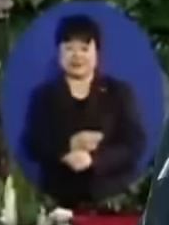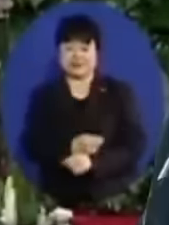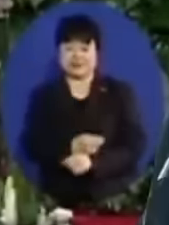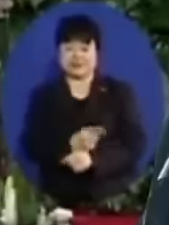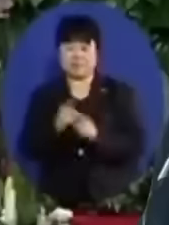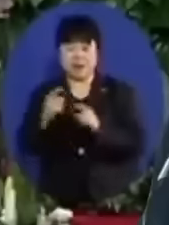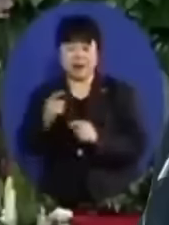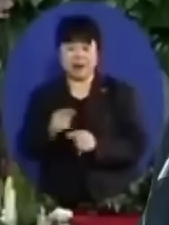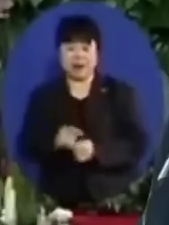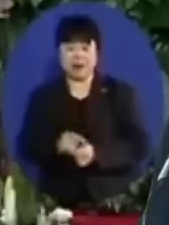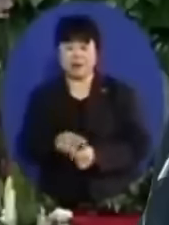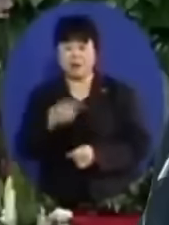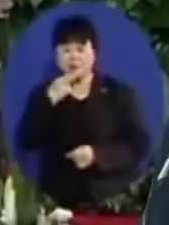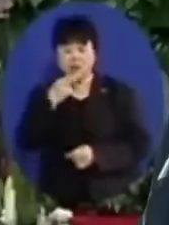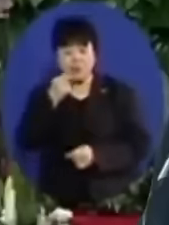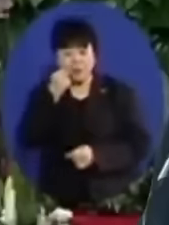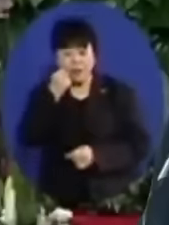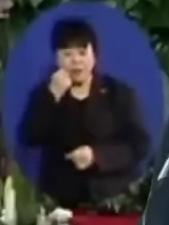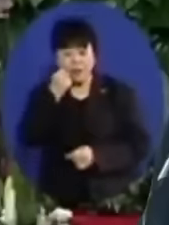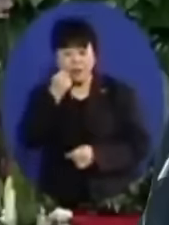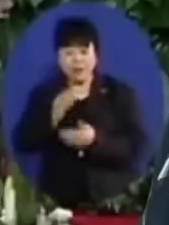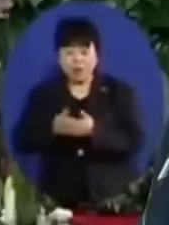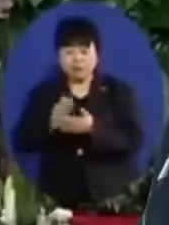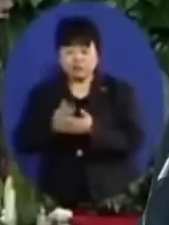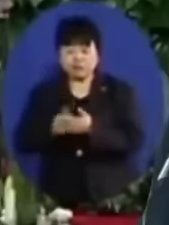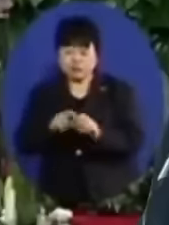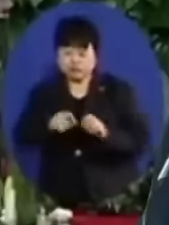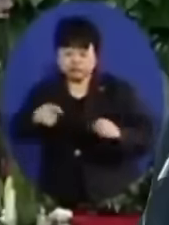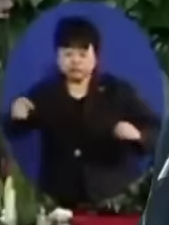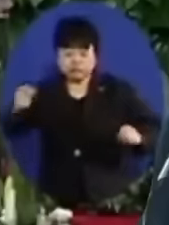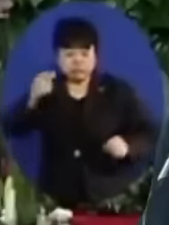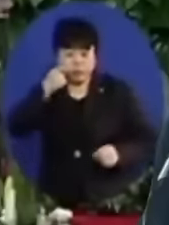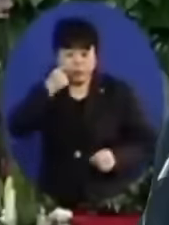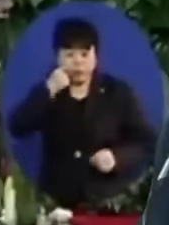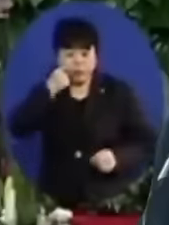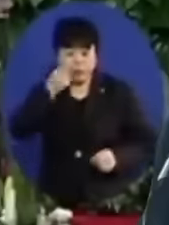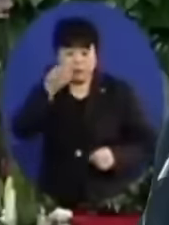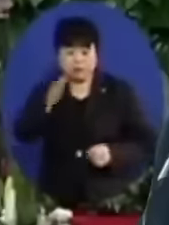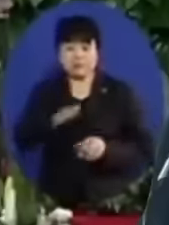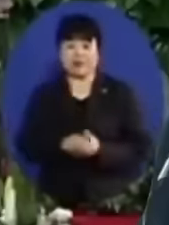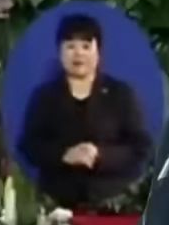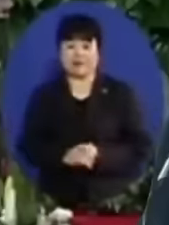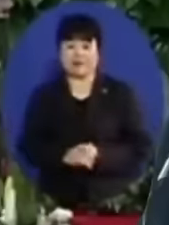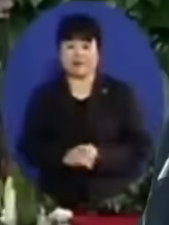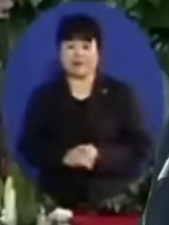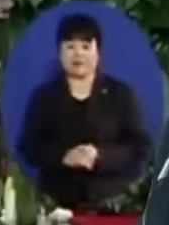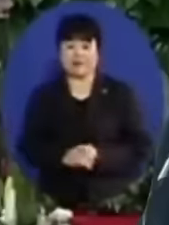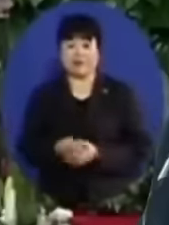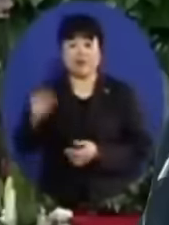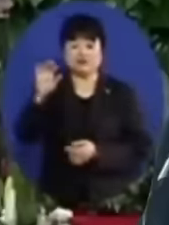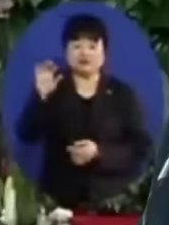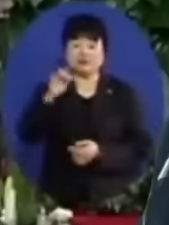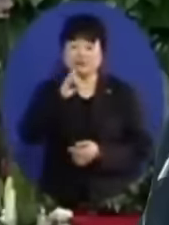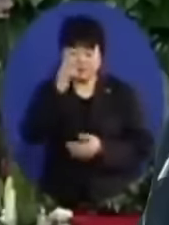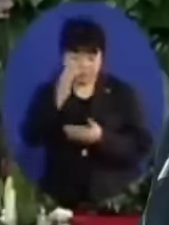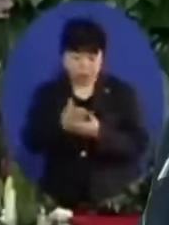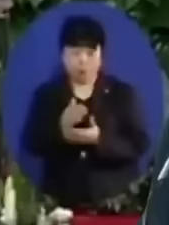합니다. 무슨 웅변을 그렇게 긴 웅변을 할 수 있냐고. 그런데 중언부언할